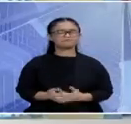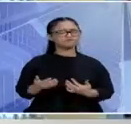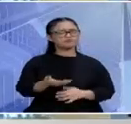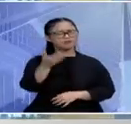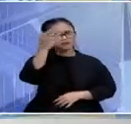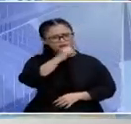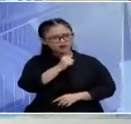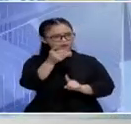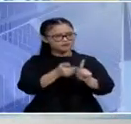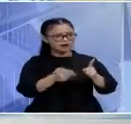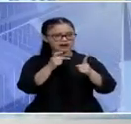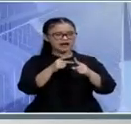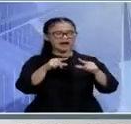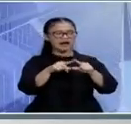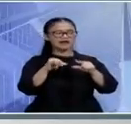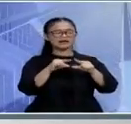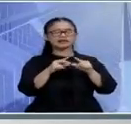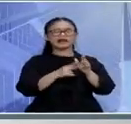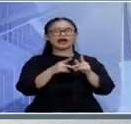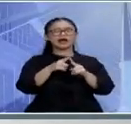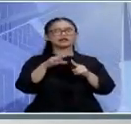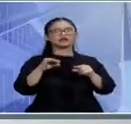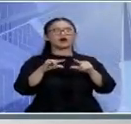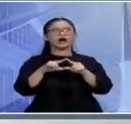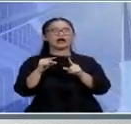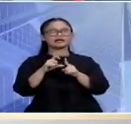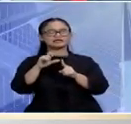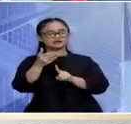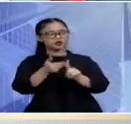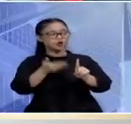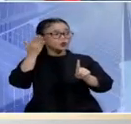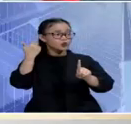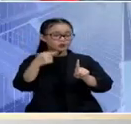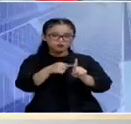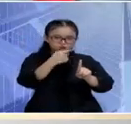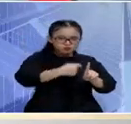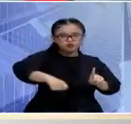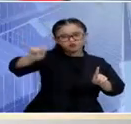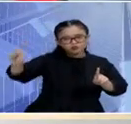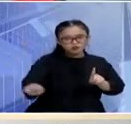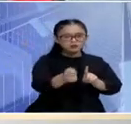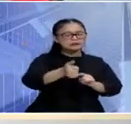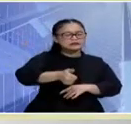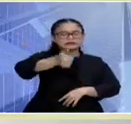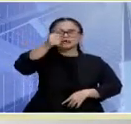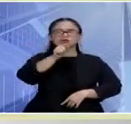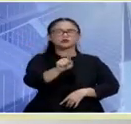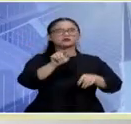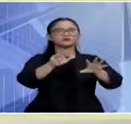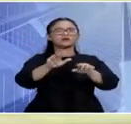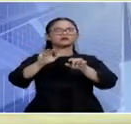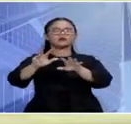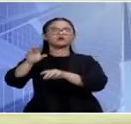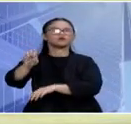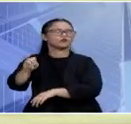Siapa yang tidak kenal Haryanto Arbi? Mantan pemain bulu tangkis tunggal putra ini berjaya di era tahun 1990-an dan